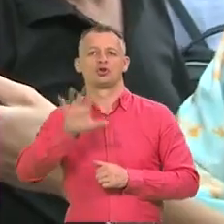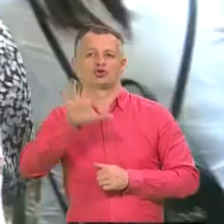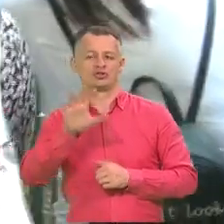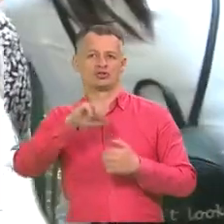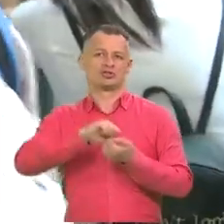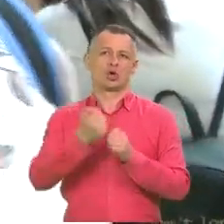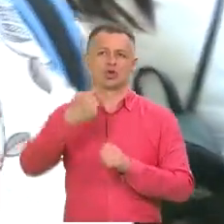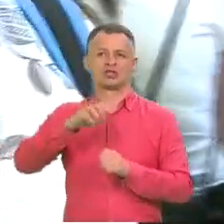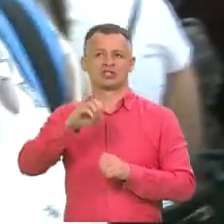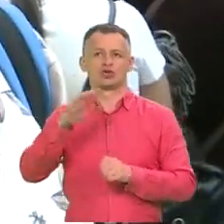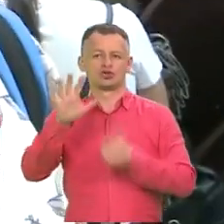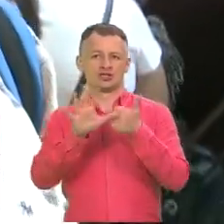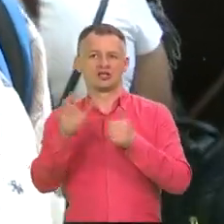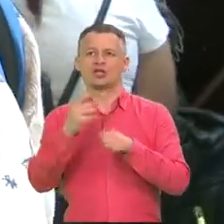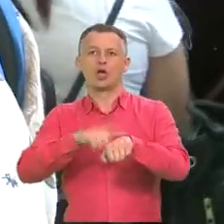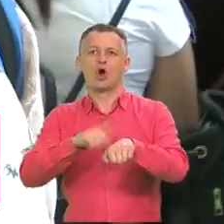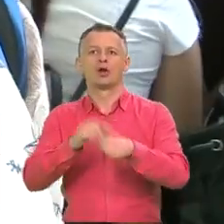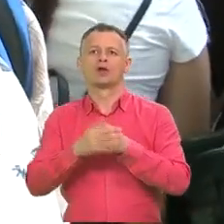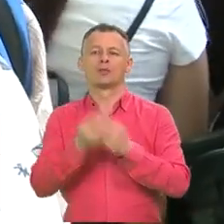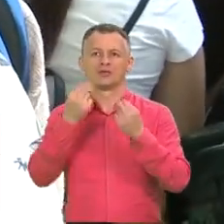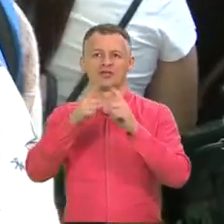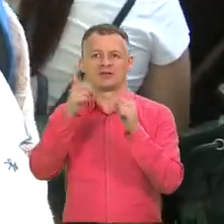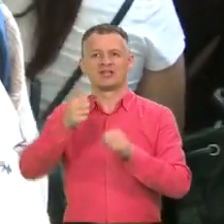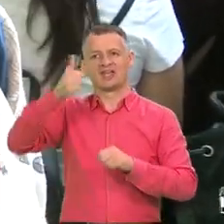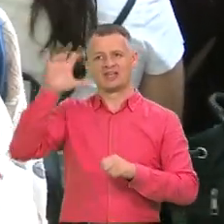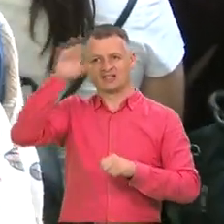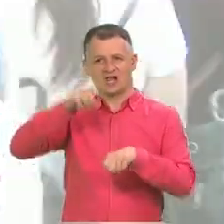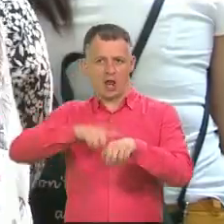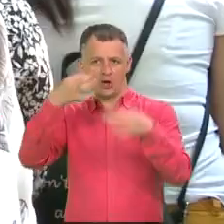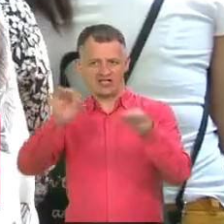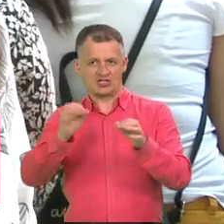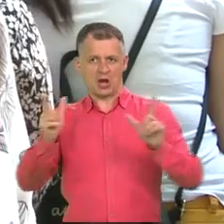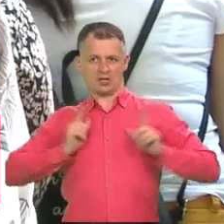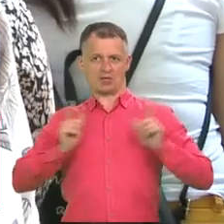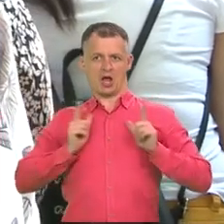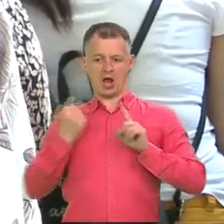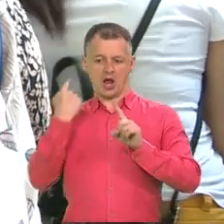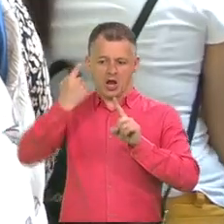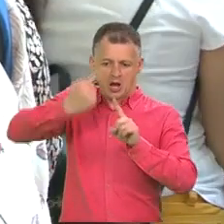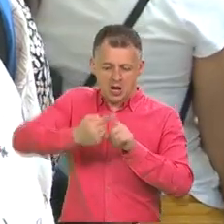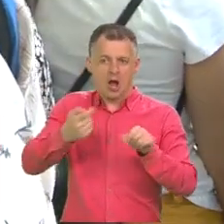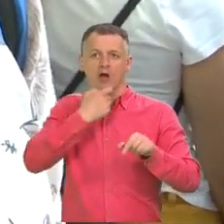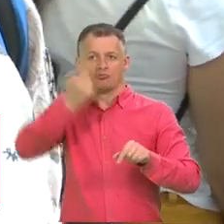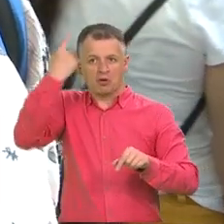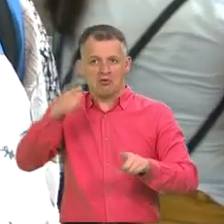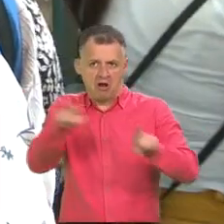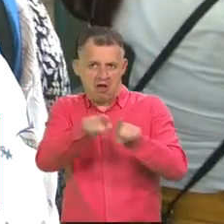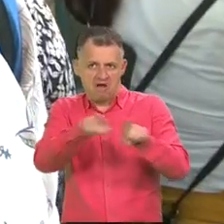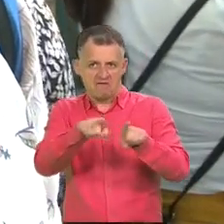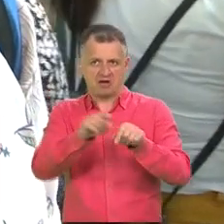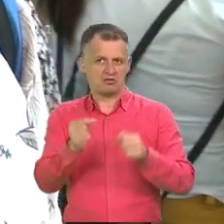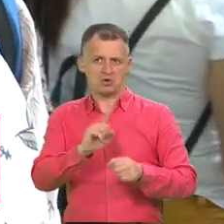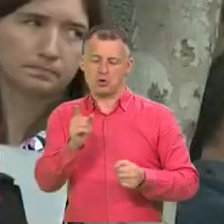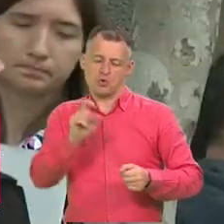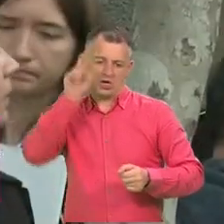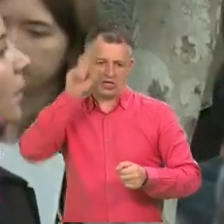105-106. De când sunteți la coadă? Bună dimineața, de aseară de la 10. Și anul trecut a fost la fel și nu consider că